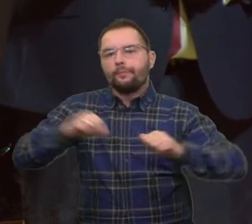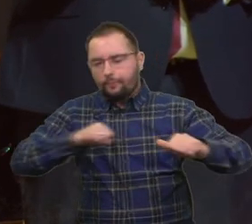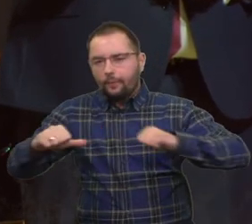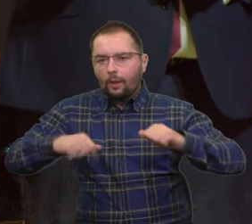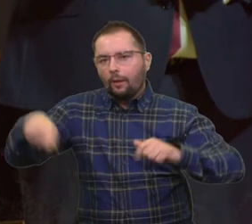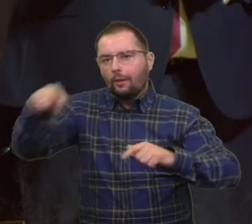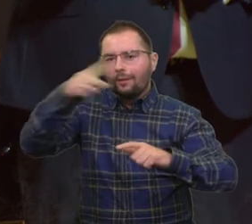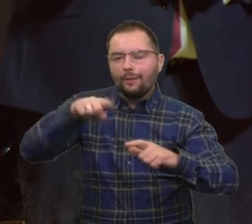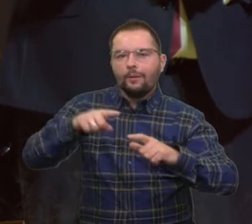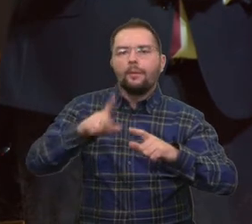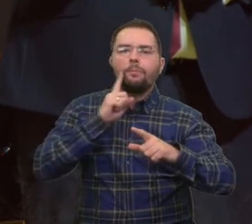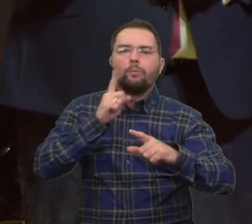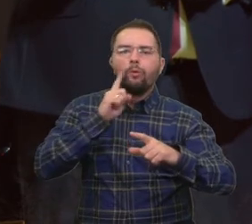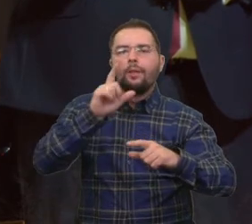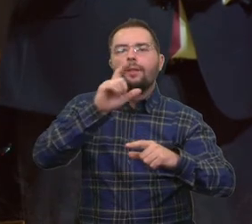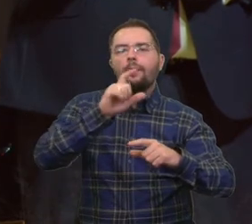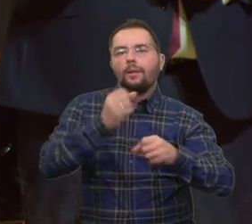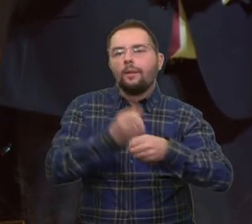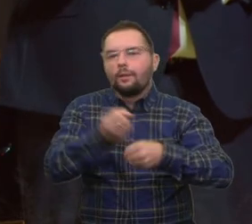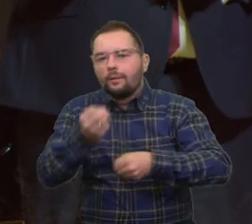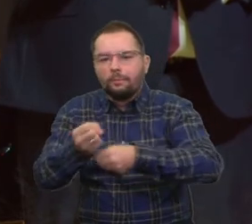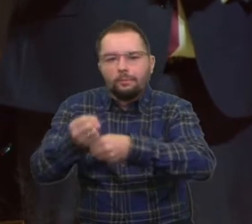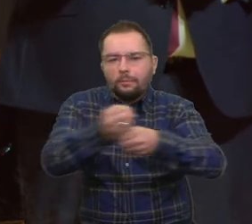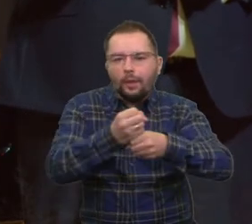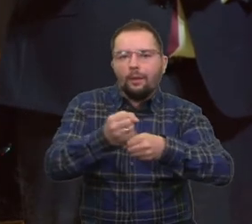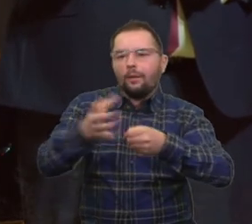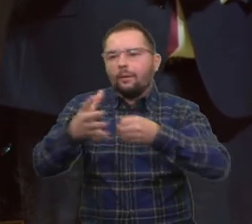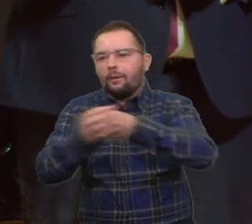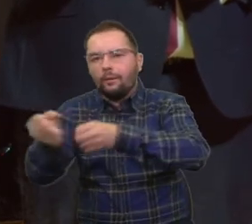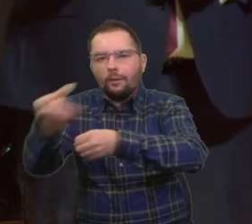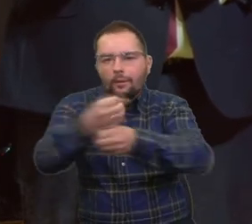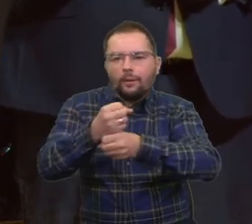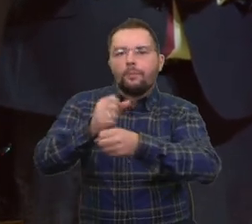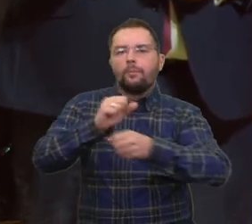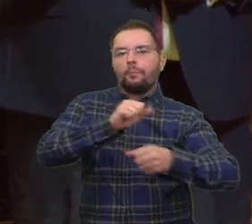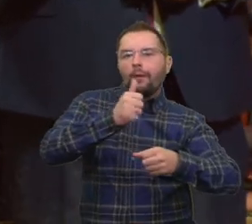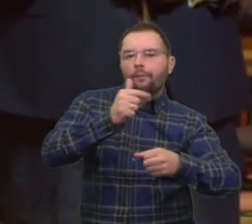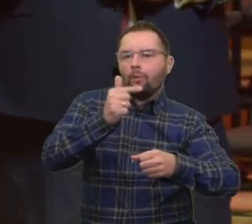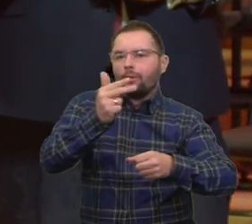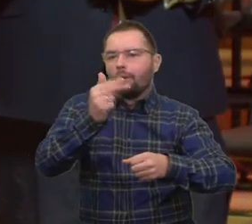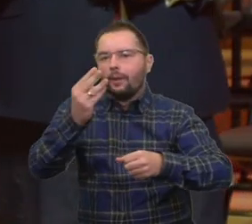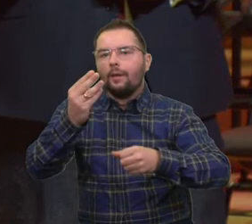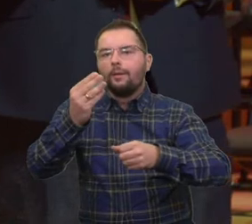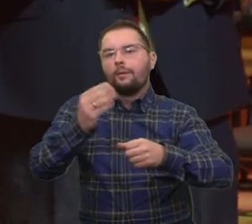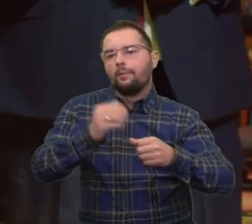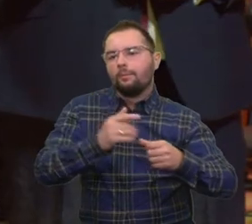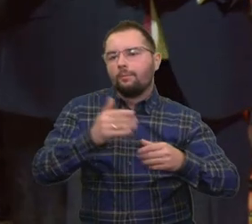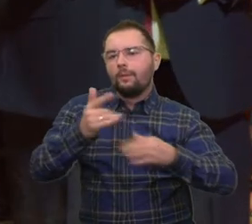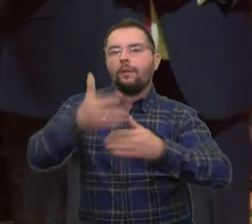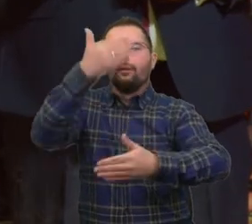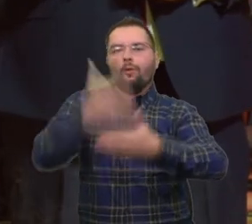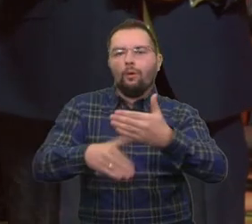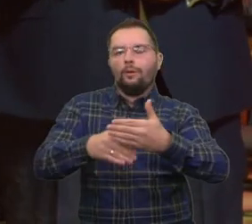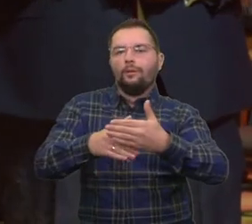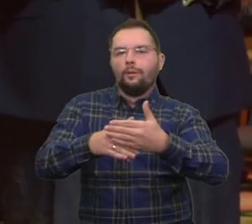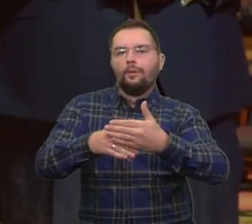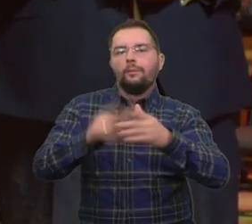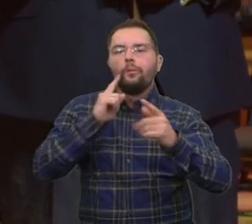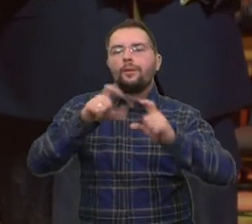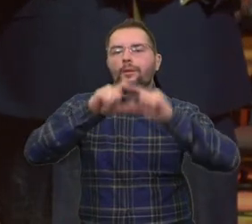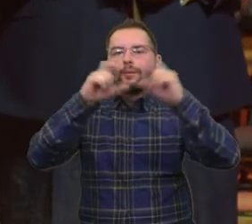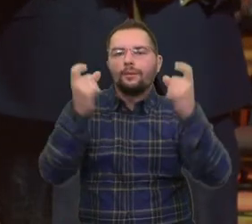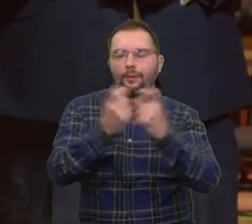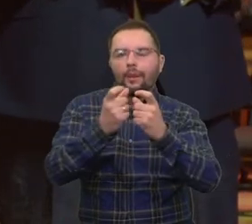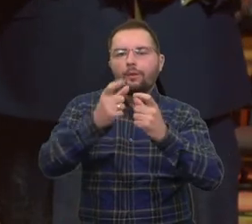zarządem, więc to taka sztafeta, gdzie jeden coś zaczynał, drugi, trzeci kontynuował, czwarty kończył. Tu był w tle ten Stadion Śląski,